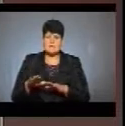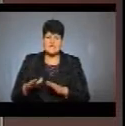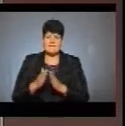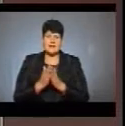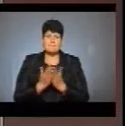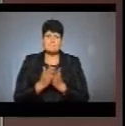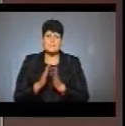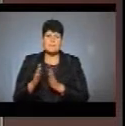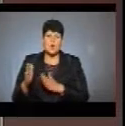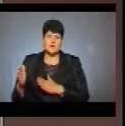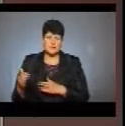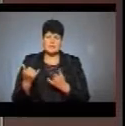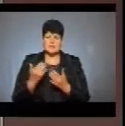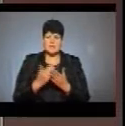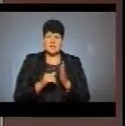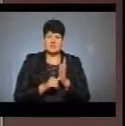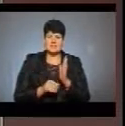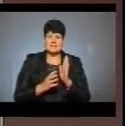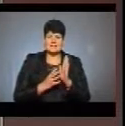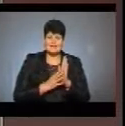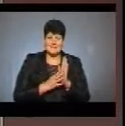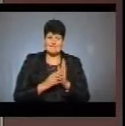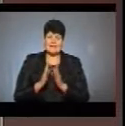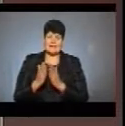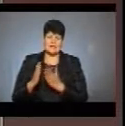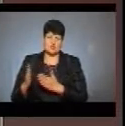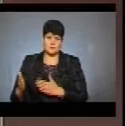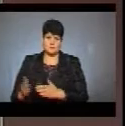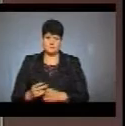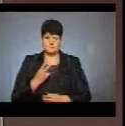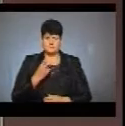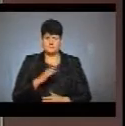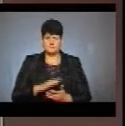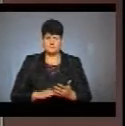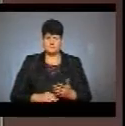Наразі колекція налічує 69 артбуків. Більше про це дивіться далі.